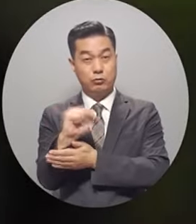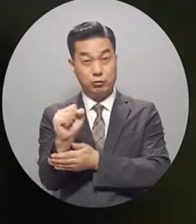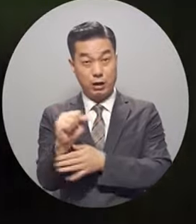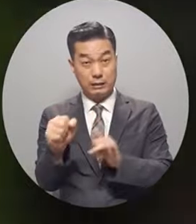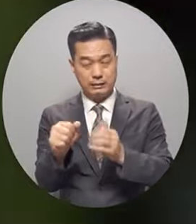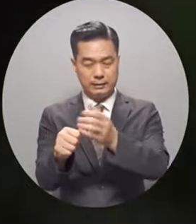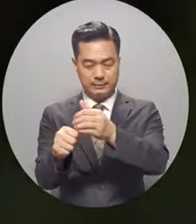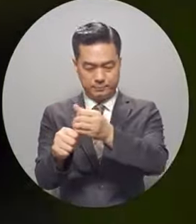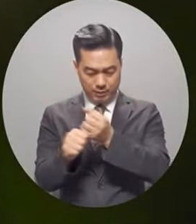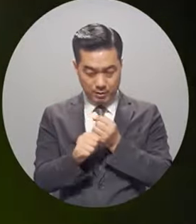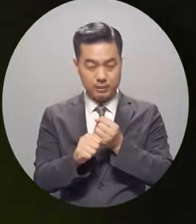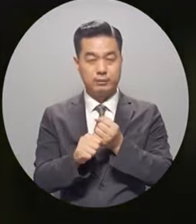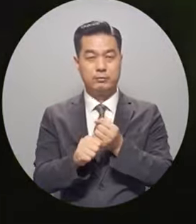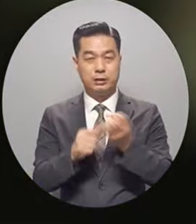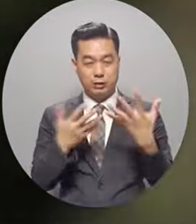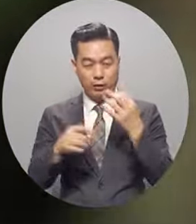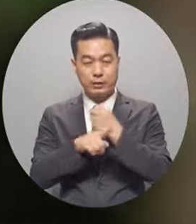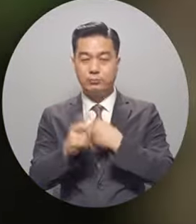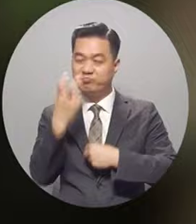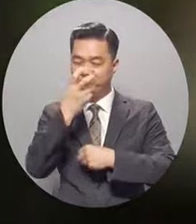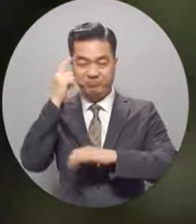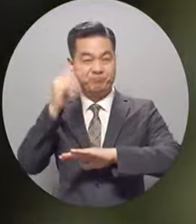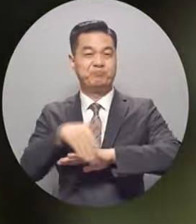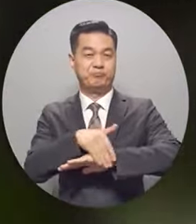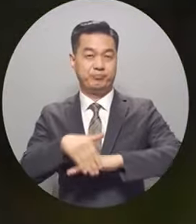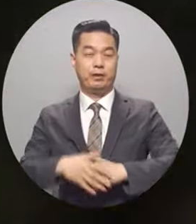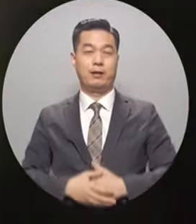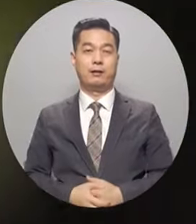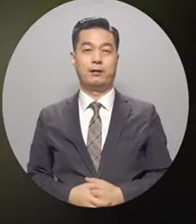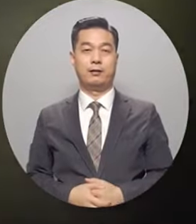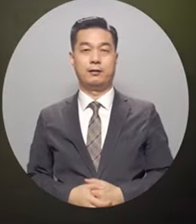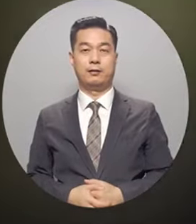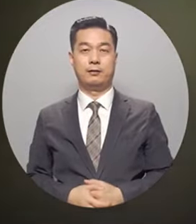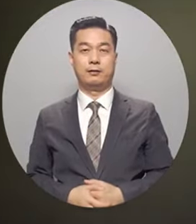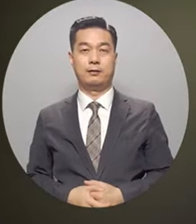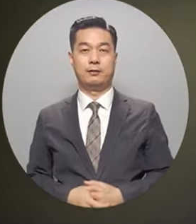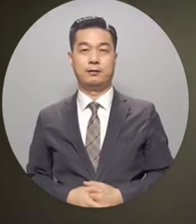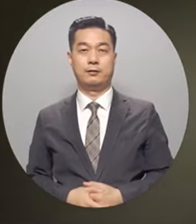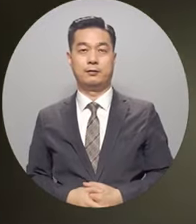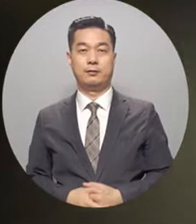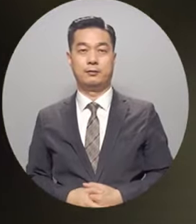정확한 사고 경위 등을 조사할 예정입니다. MBC 뉴스 최지호입니다.